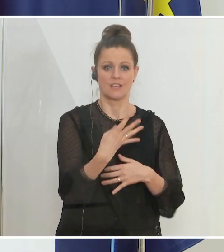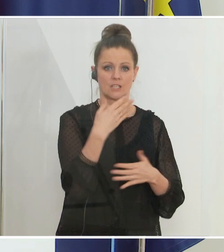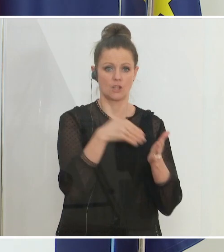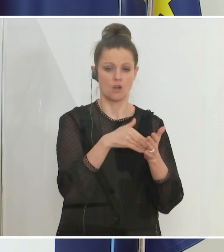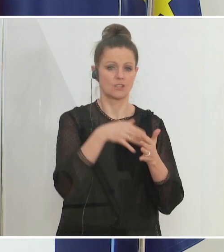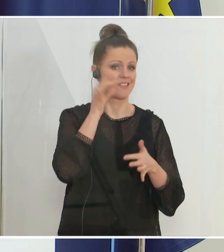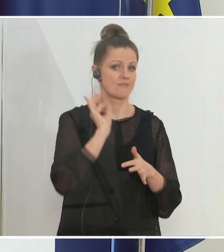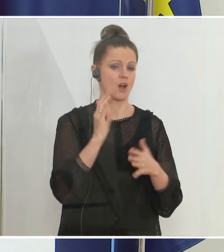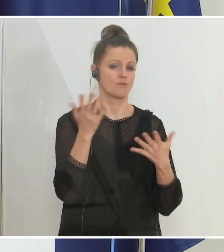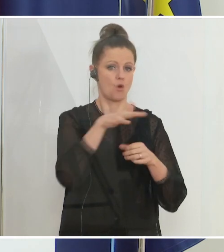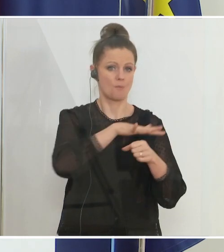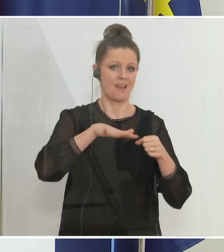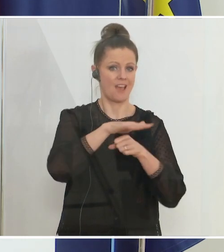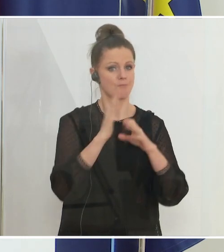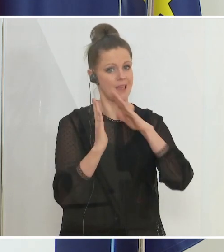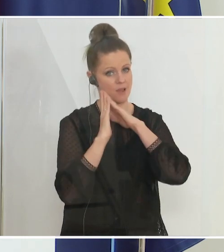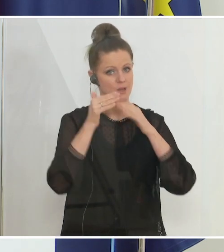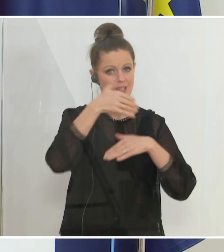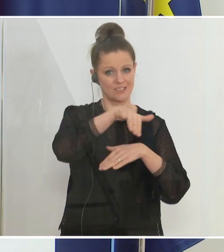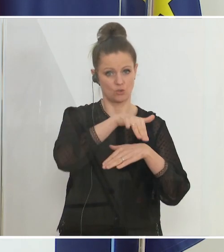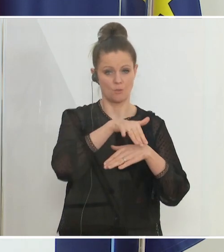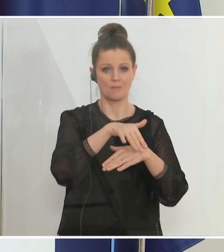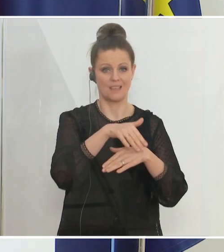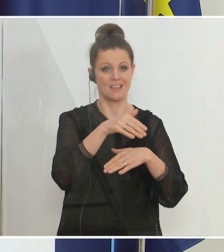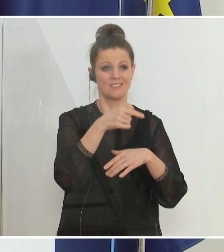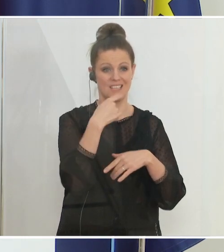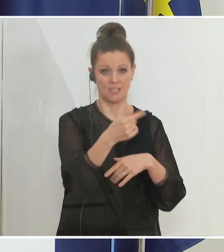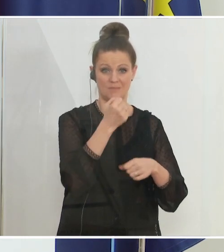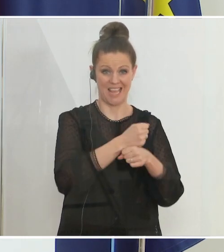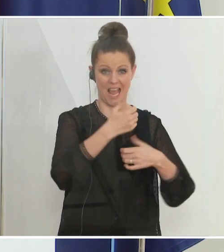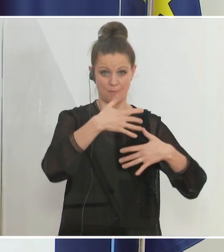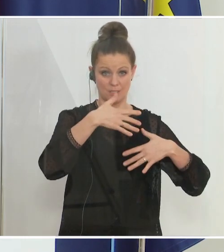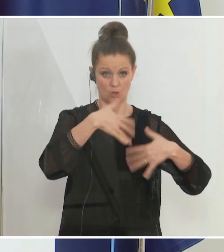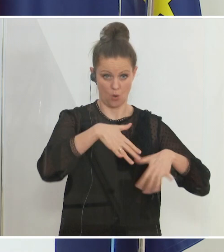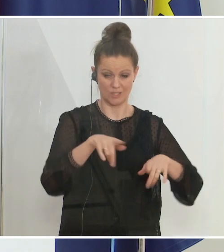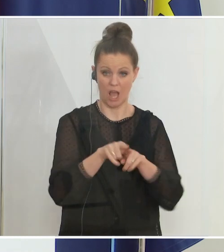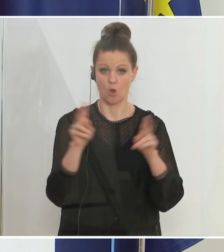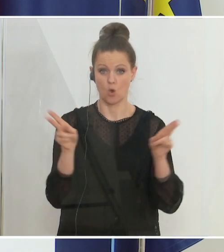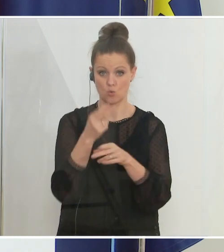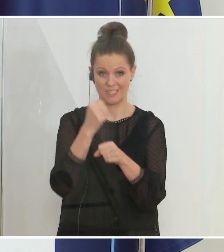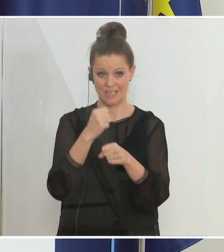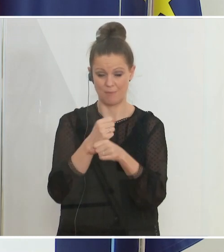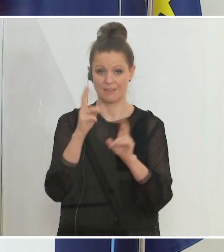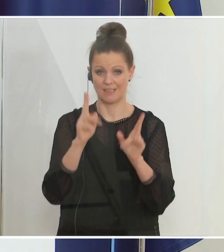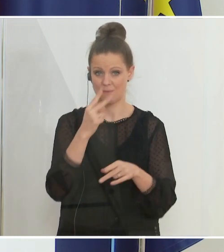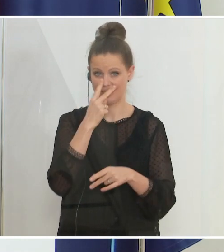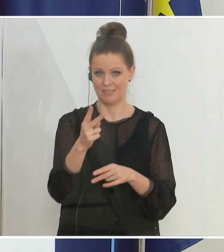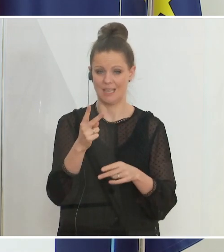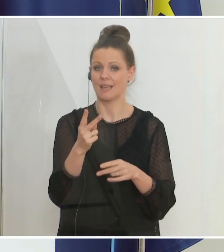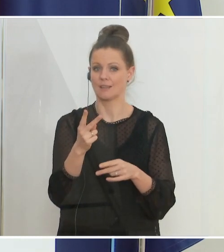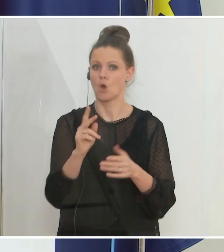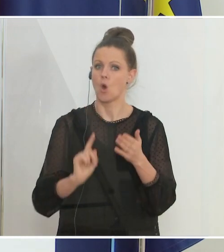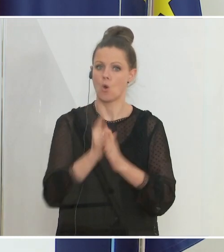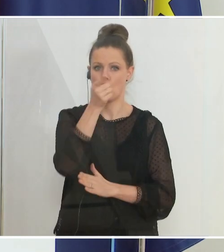in den Bereichen Beherbergung und Gastronomie in Arbeitslosigkeit. Auch bei der Kurzarbeit sieht man übrigens den hohen Anteil